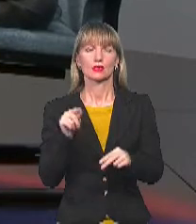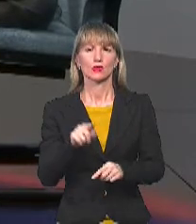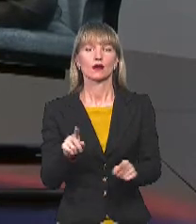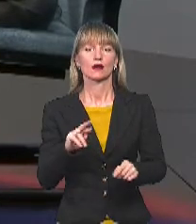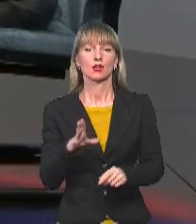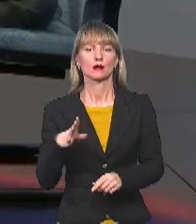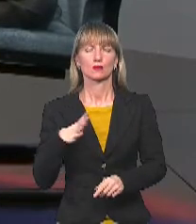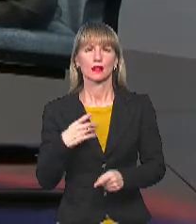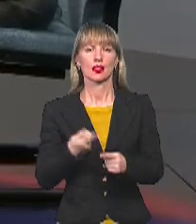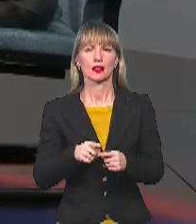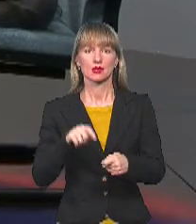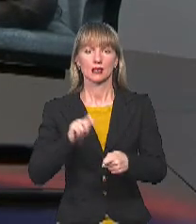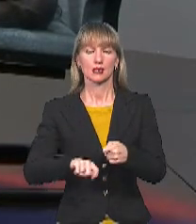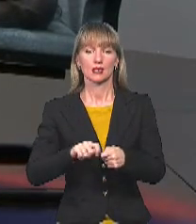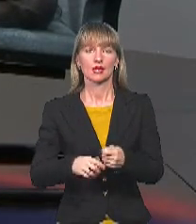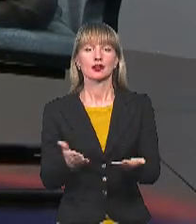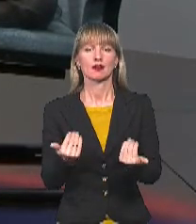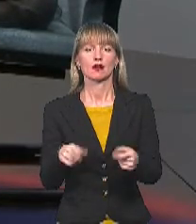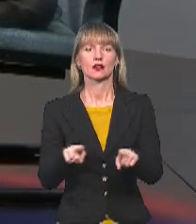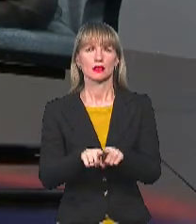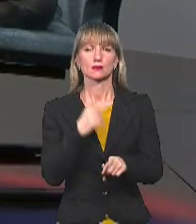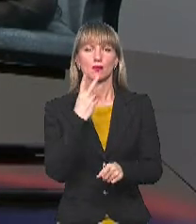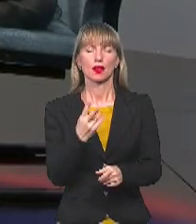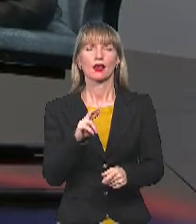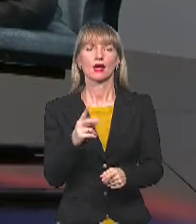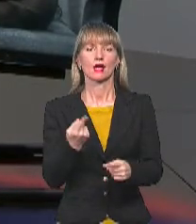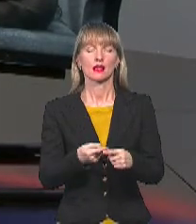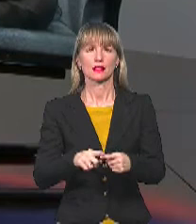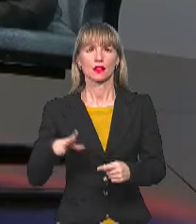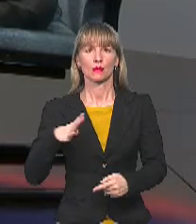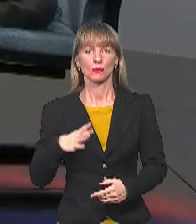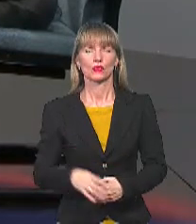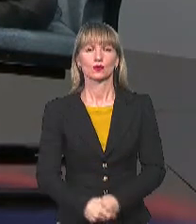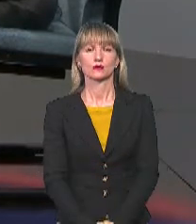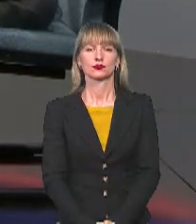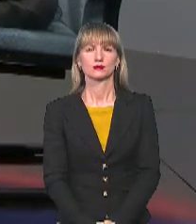як відбувався цей рейд. Давайте ми теж поглянемо, як це було.